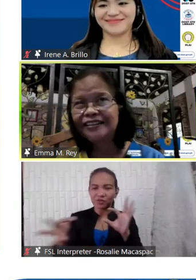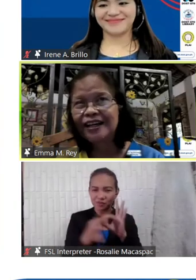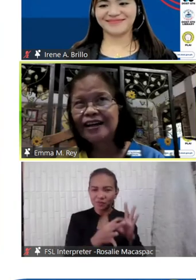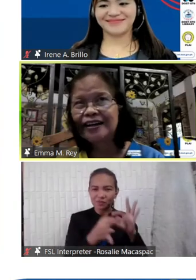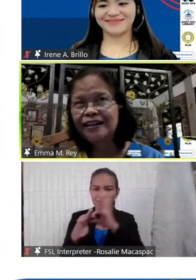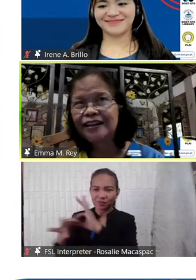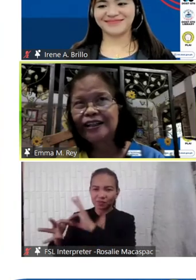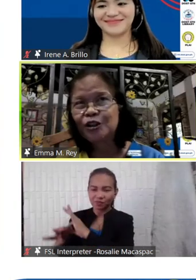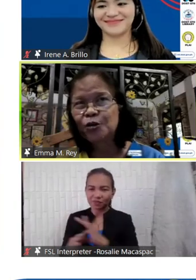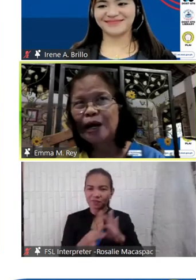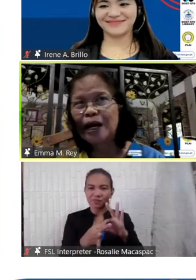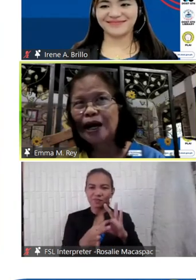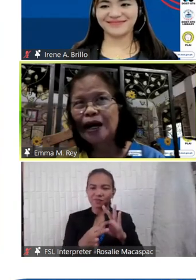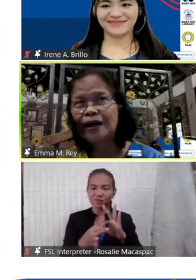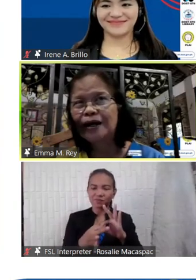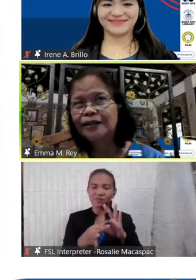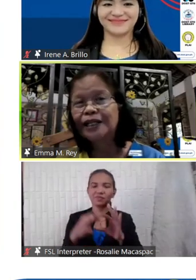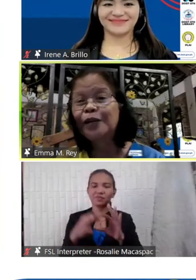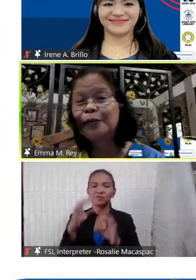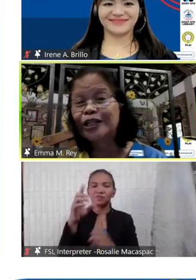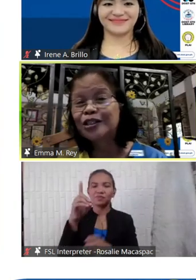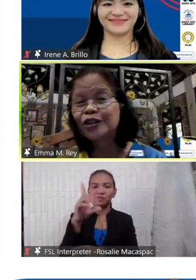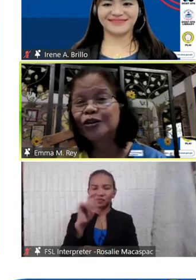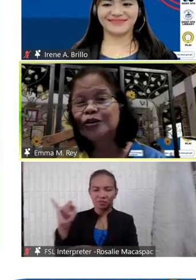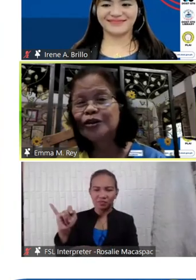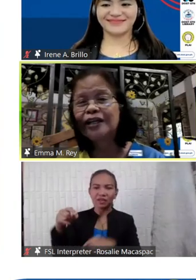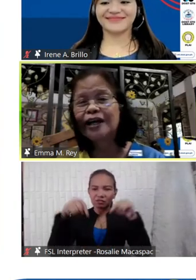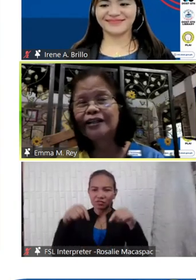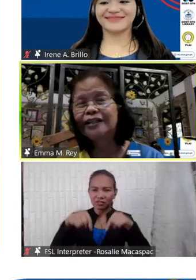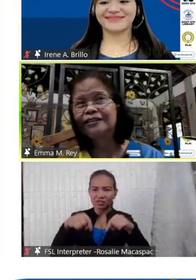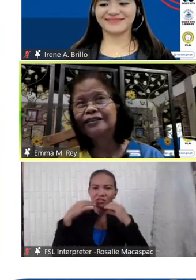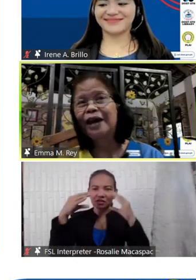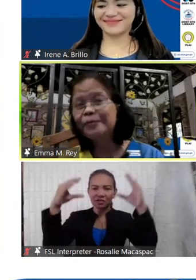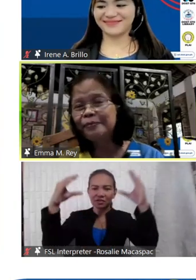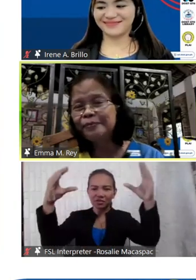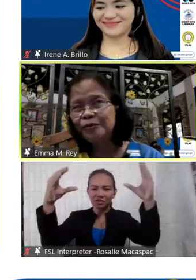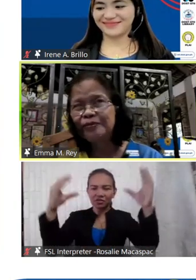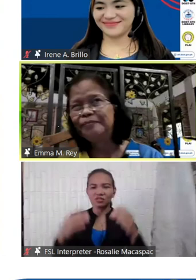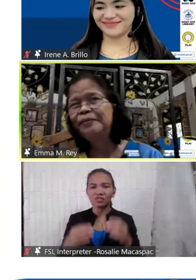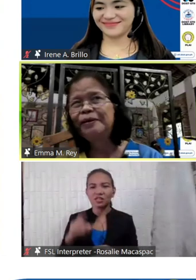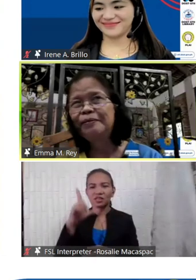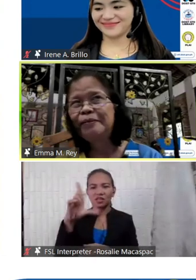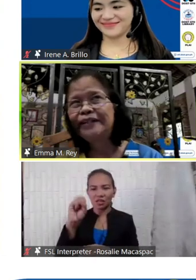DOST-STII sa ganitong mga celebration, no, LISM.